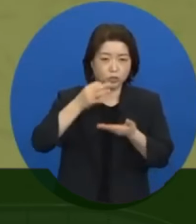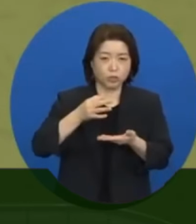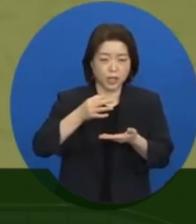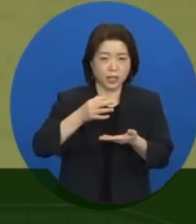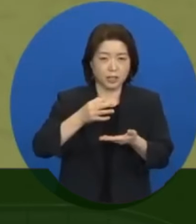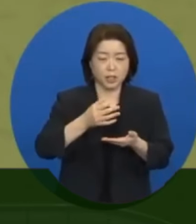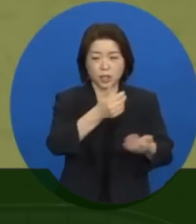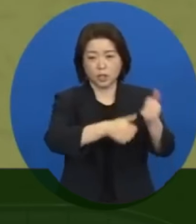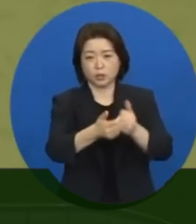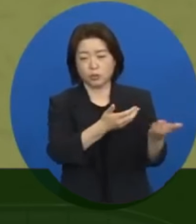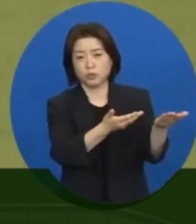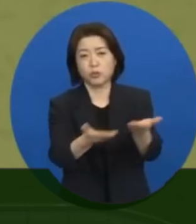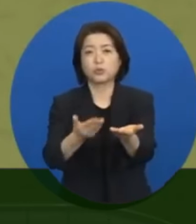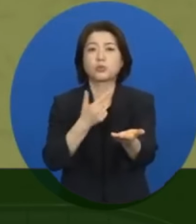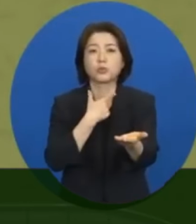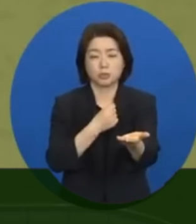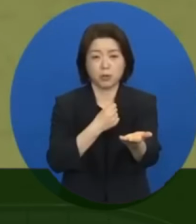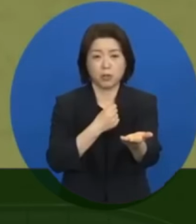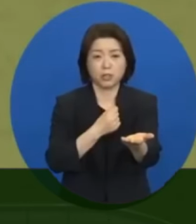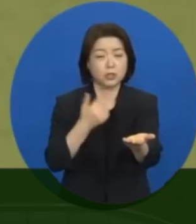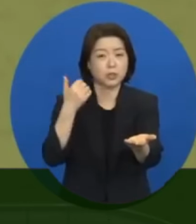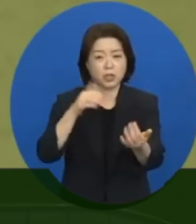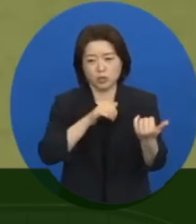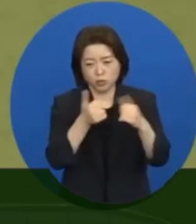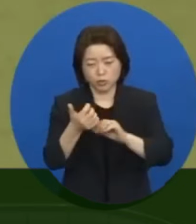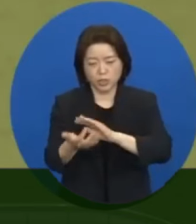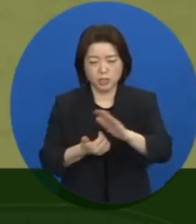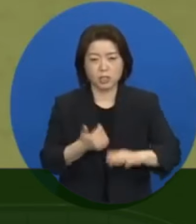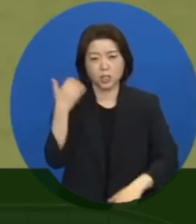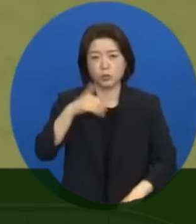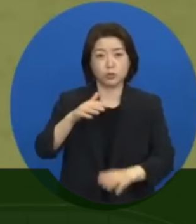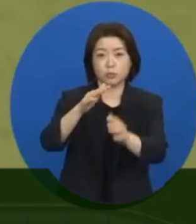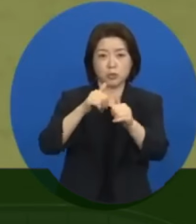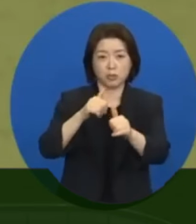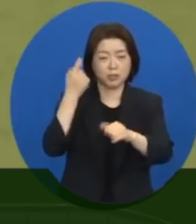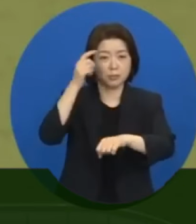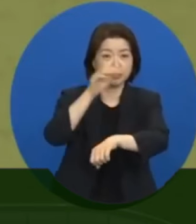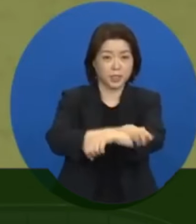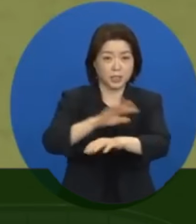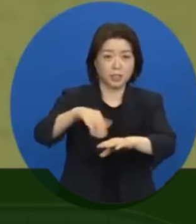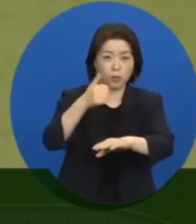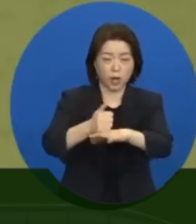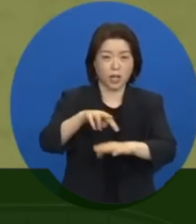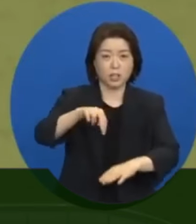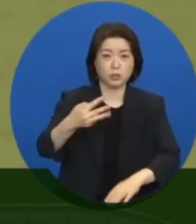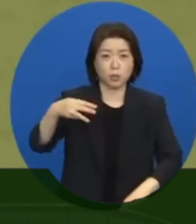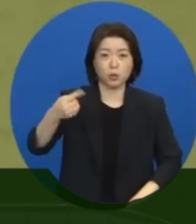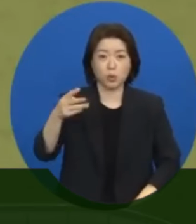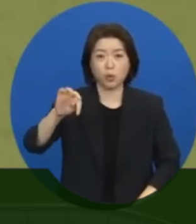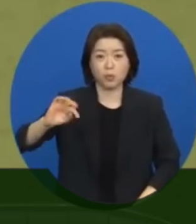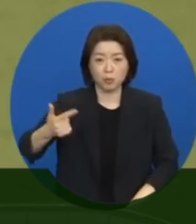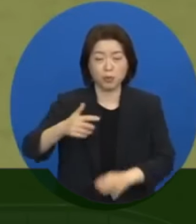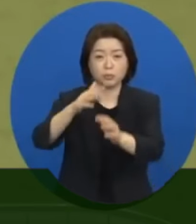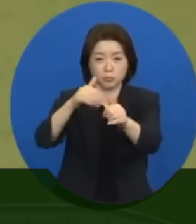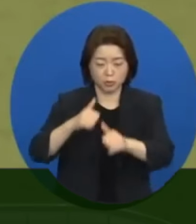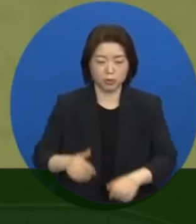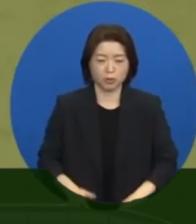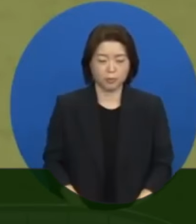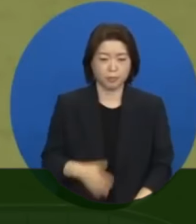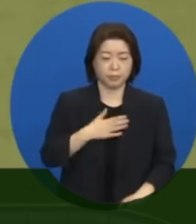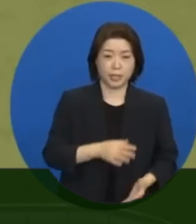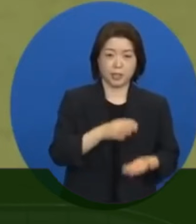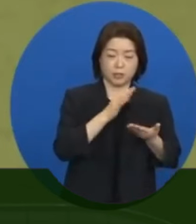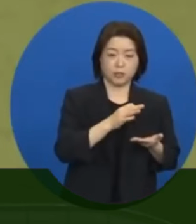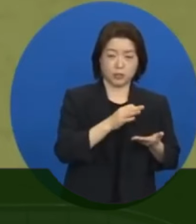그래서 누구를 부릅니까 죽기 전에 아들을 불러요 솔로몬을 불러다가 그에게 내 자신의 영적인 어떻게 유산과 비결을